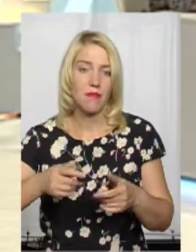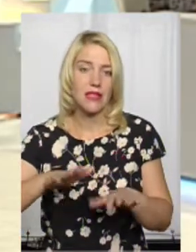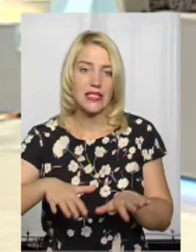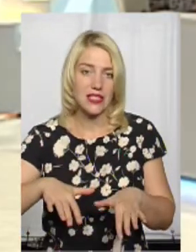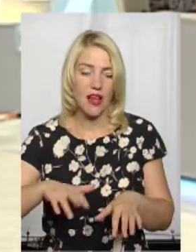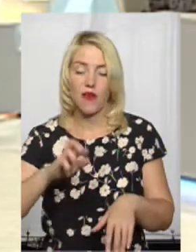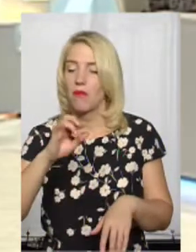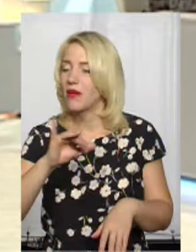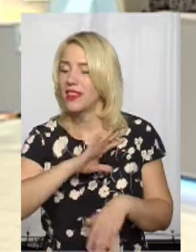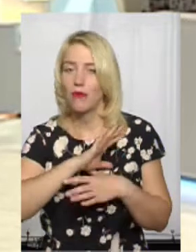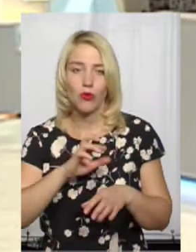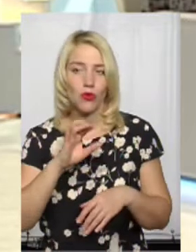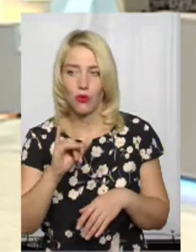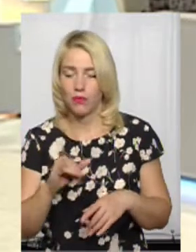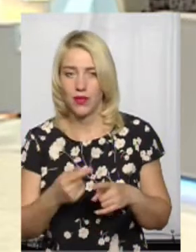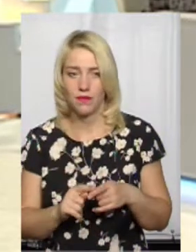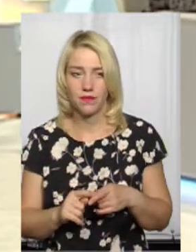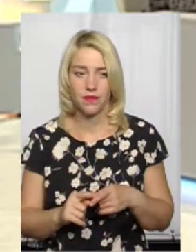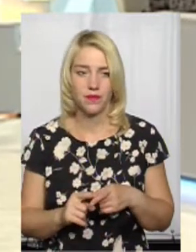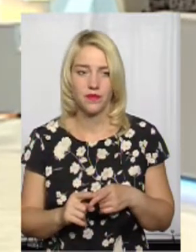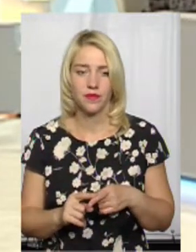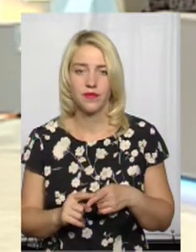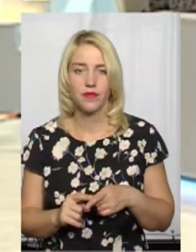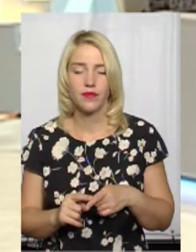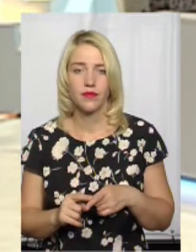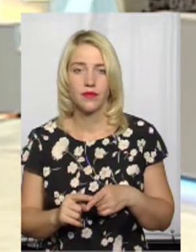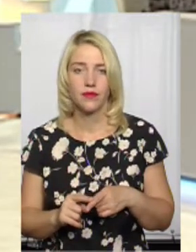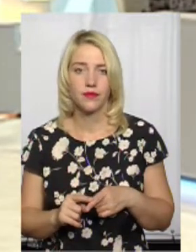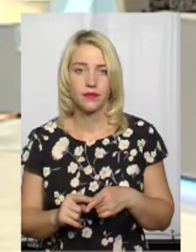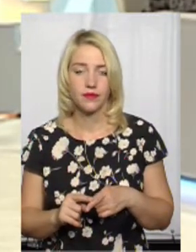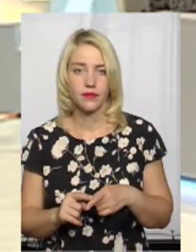і самого фактично цієї